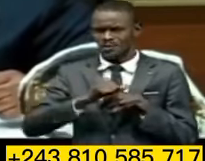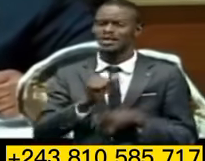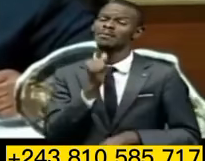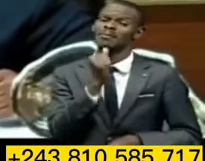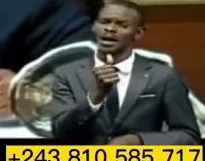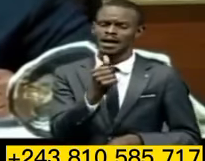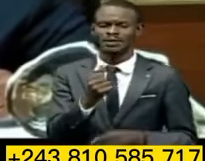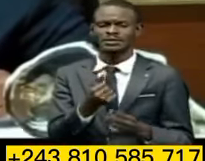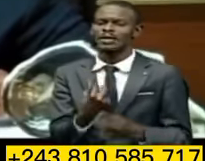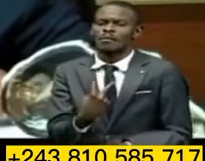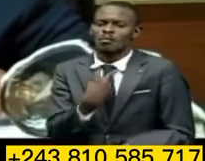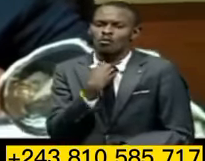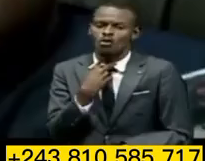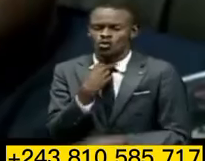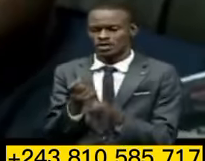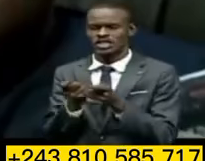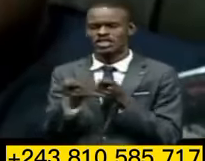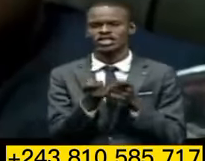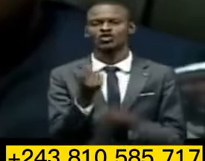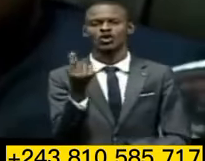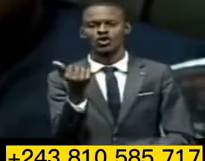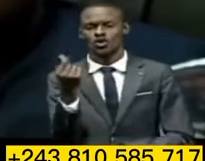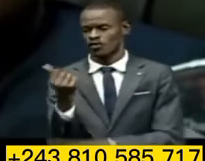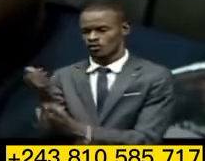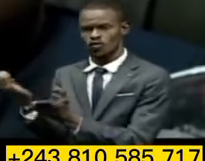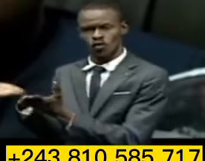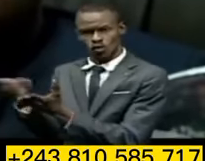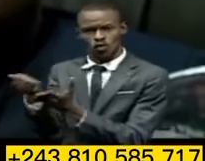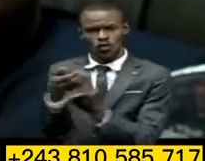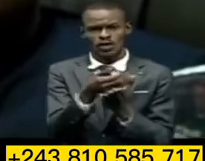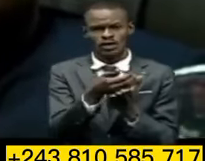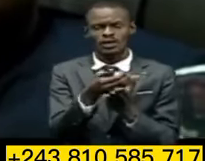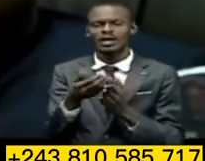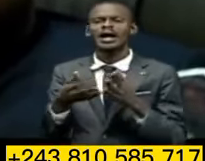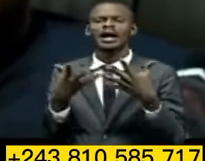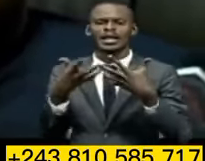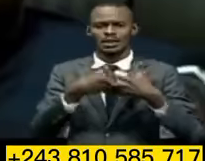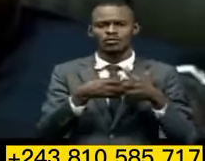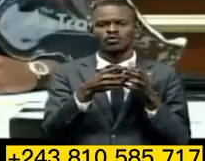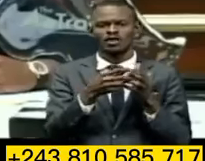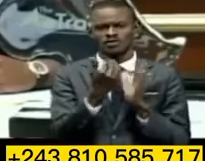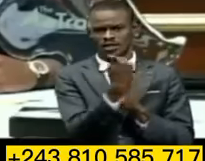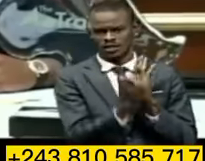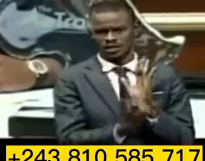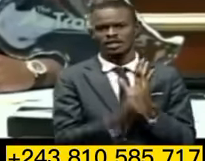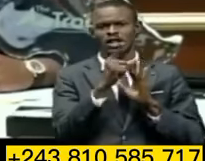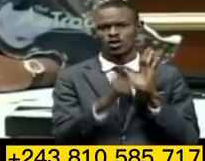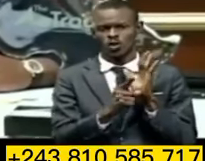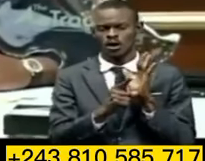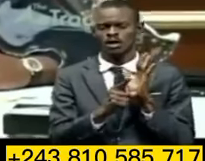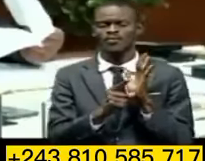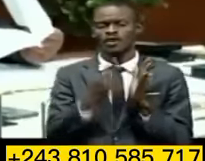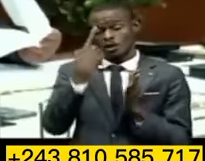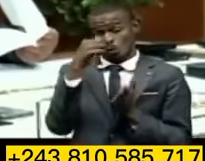toute gestion effective de fonds collectés, suivant les modalités prévues par la loi précitée. C'est ainsi que le Premier ministre a